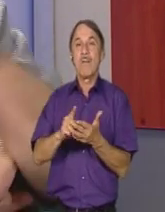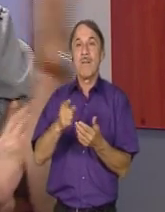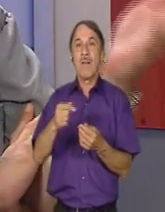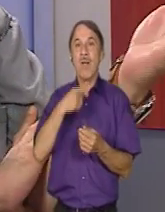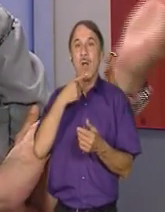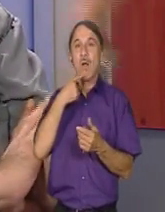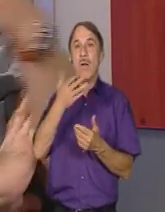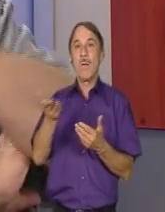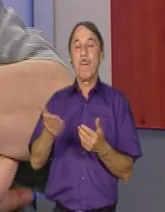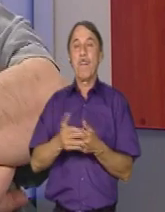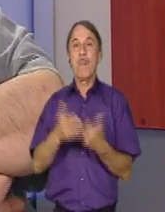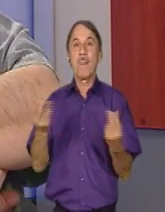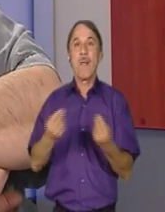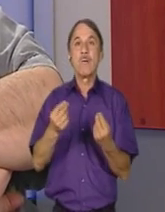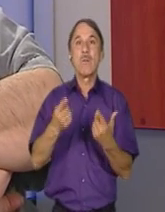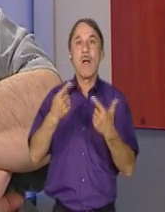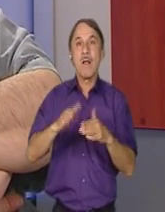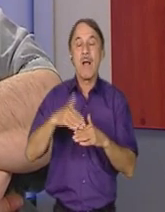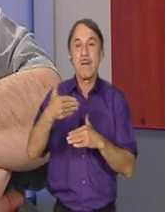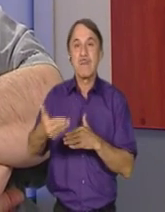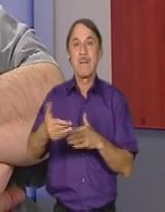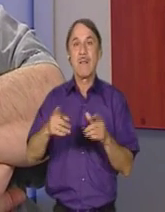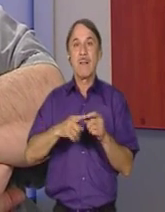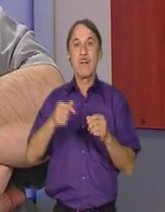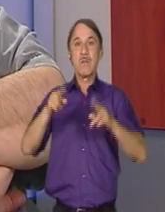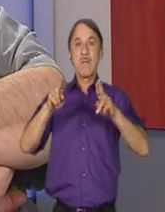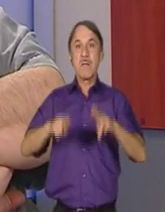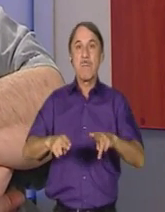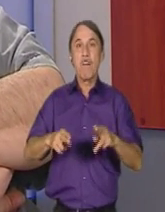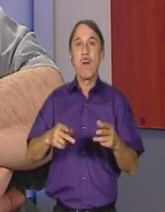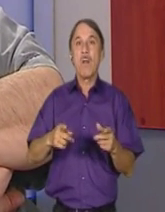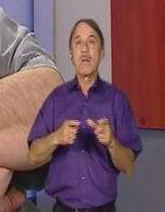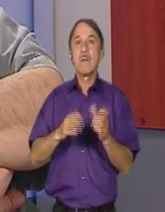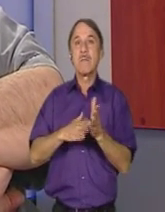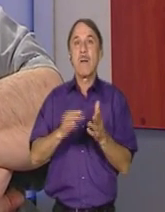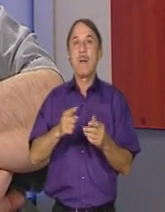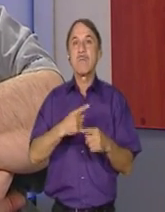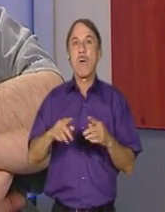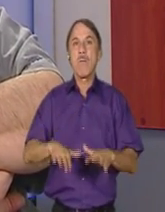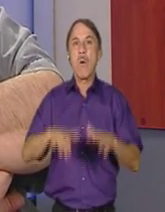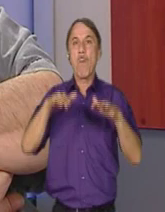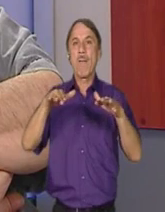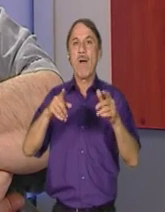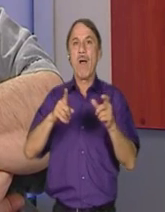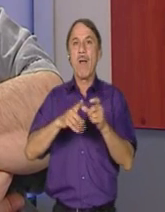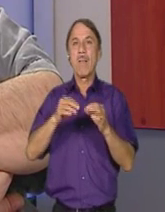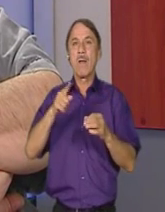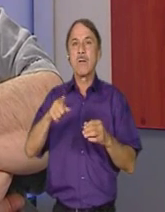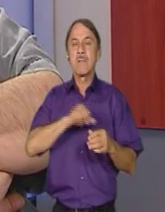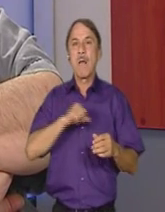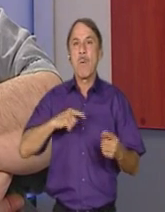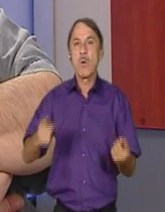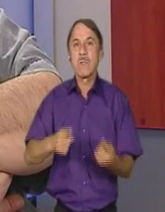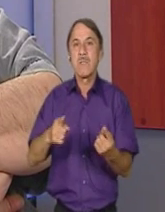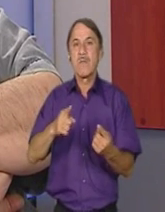pozorištu, ali o tome pretpostavljamo ćemo nešto kasnije. Imali smo tu velike koncerte. Desilo se zbog poplava, recimo, da su